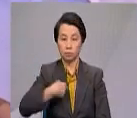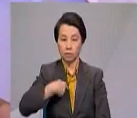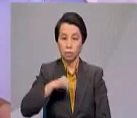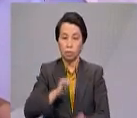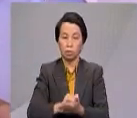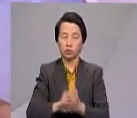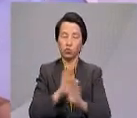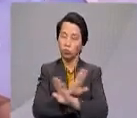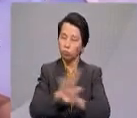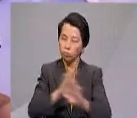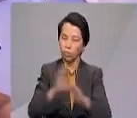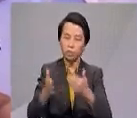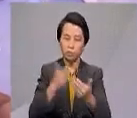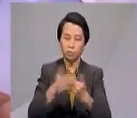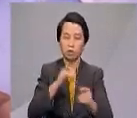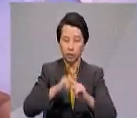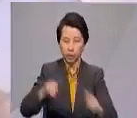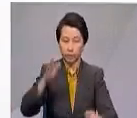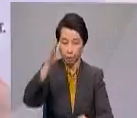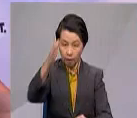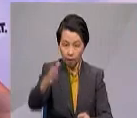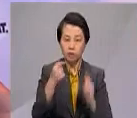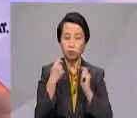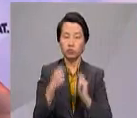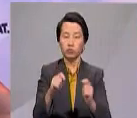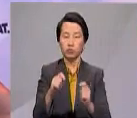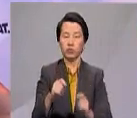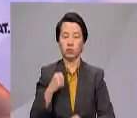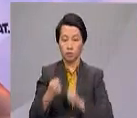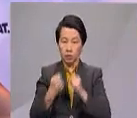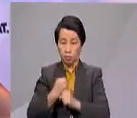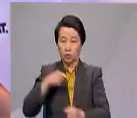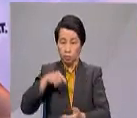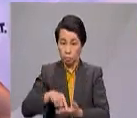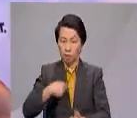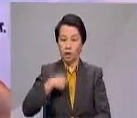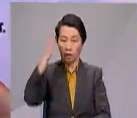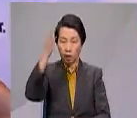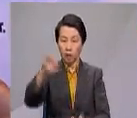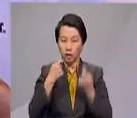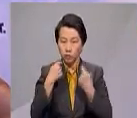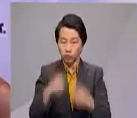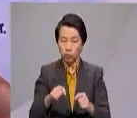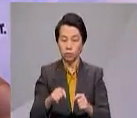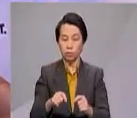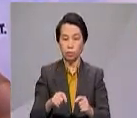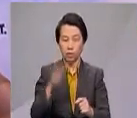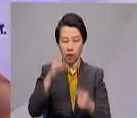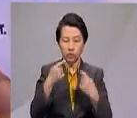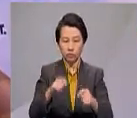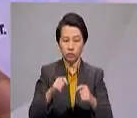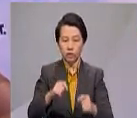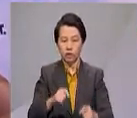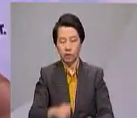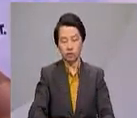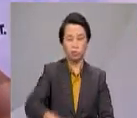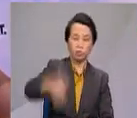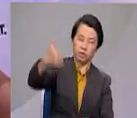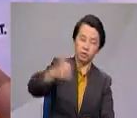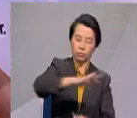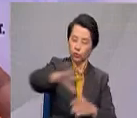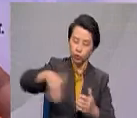danud akan Cuba sebaik mungkin tahun ni memang saya akan Cuba untuk genggang juara keseluruhan